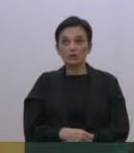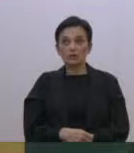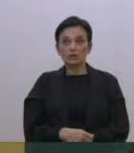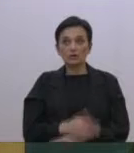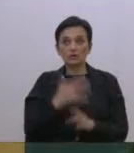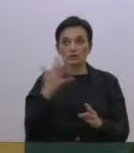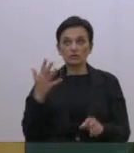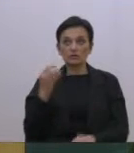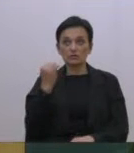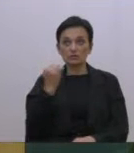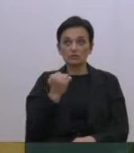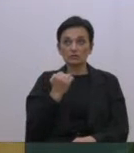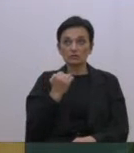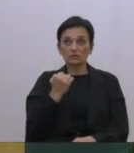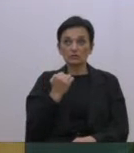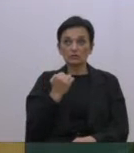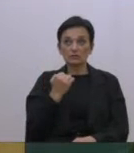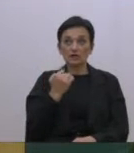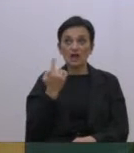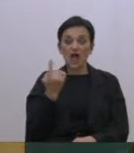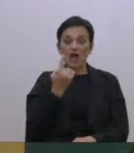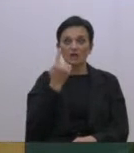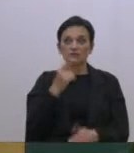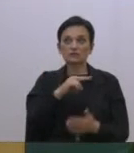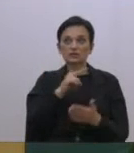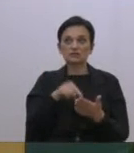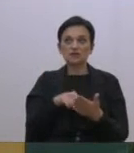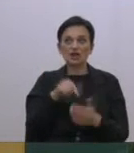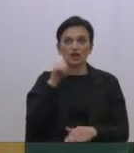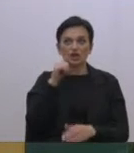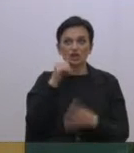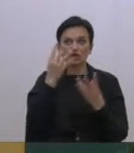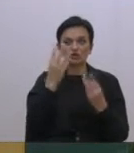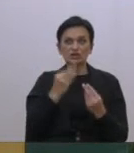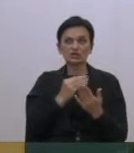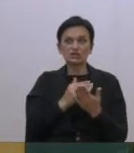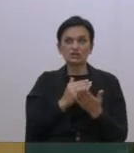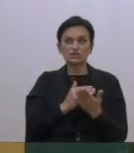დიდი მადლობა. ერთადერთი საკითხი გვაქვს ხიცეს რიგში.